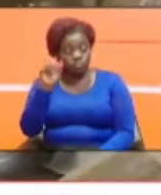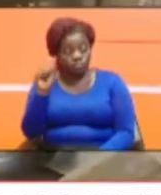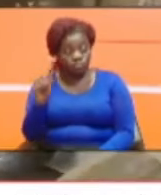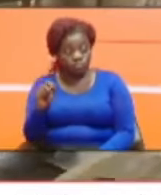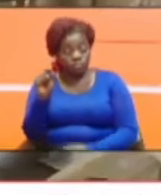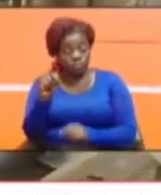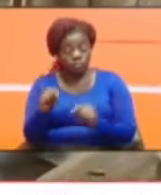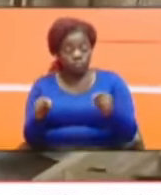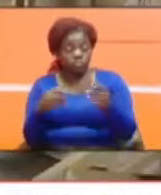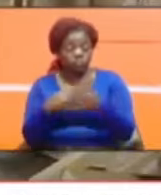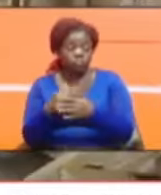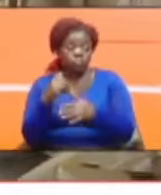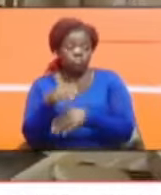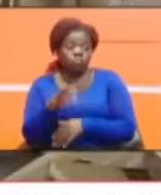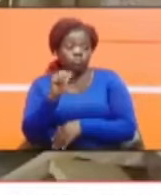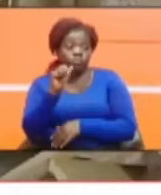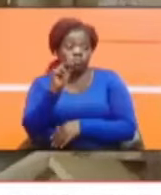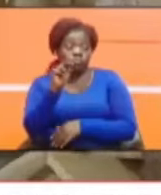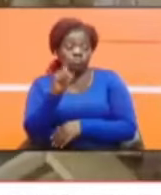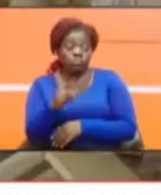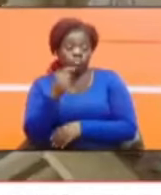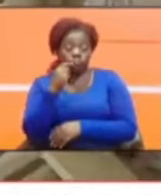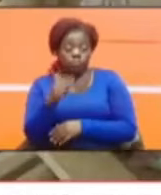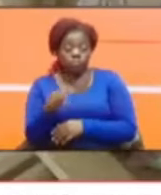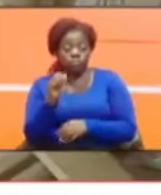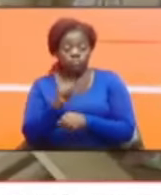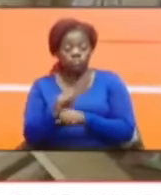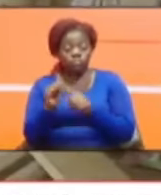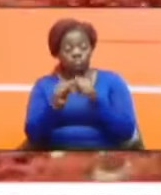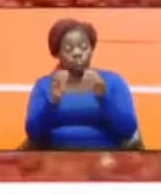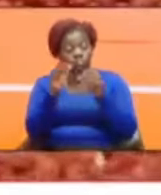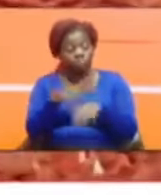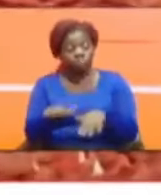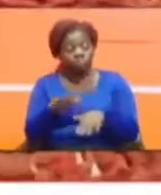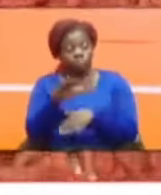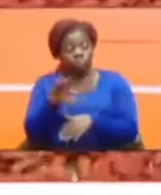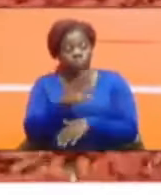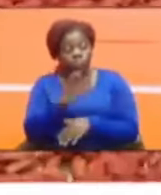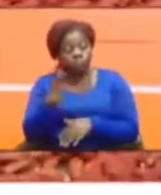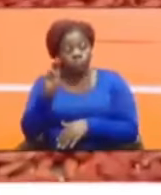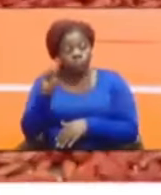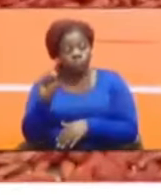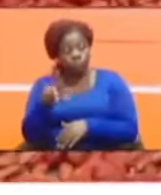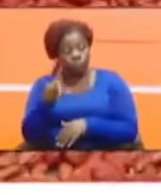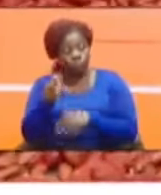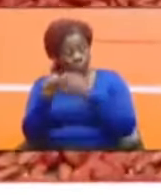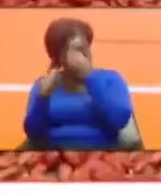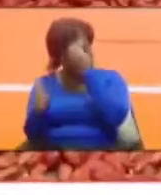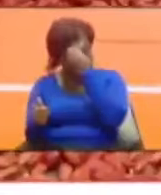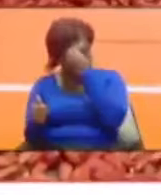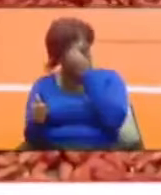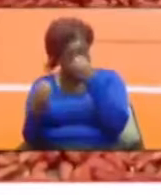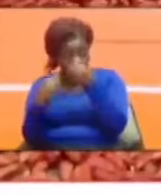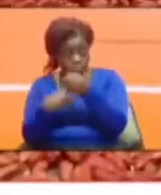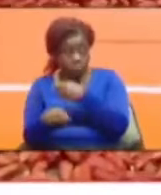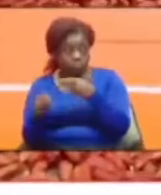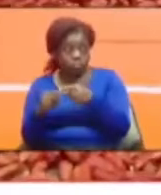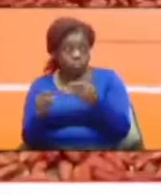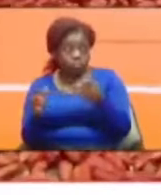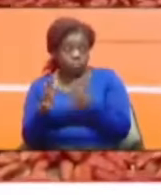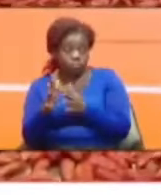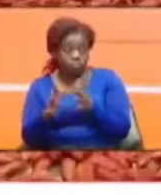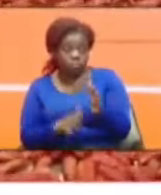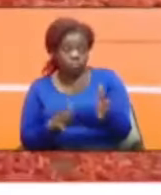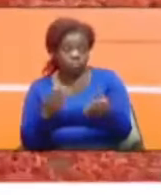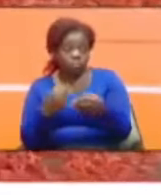Manager w'ekkolero lino Alex Fokens ategeeza nti bakwatagana n'abalimi mu bitundu okuli West Nile n'awalala ng'abagulako ebirime bo ne babirongoosa